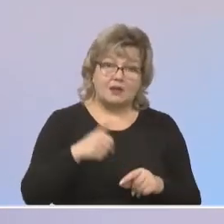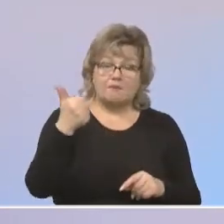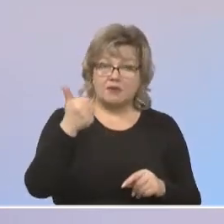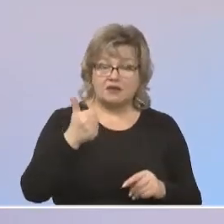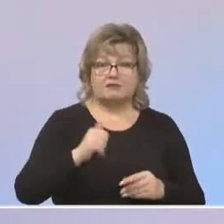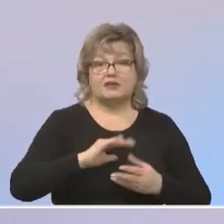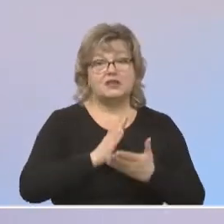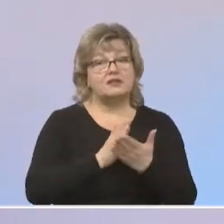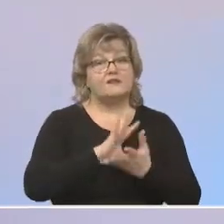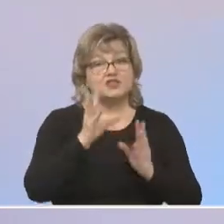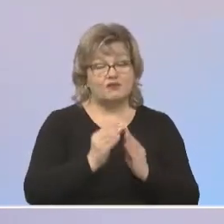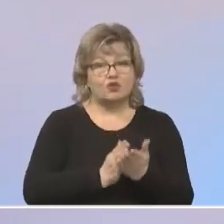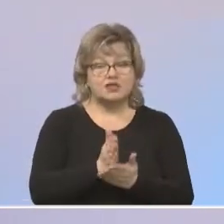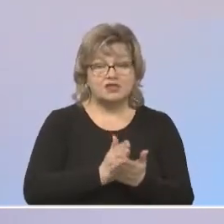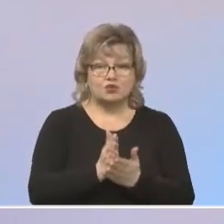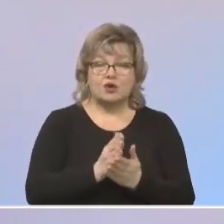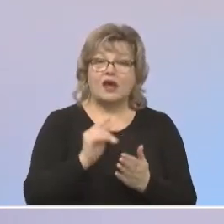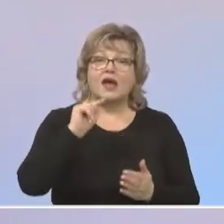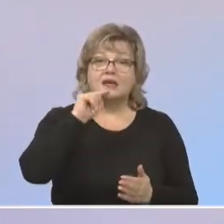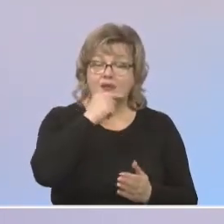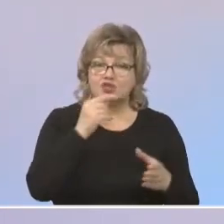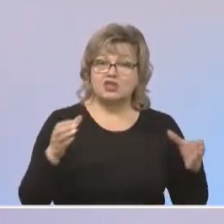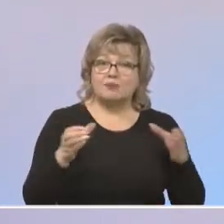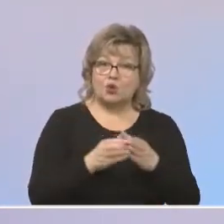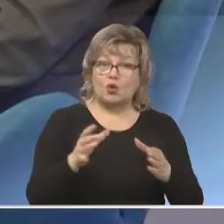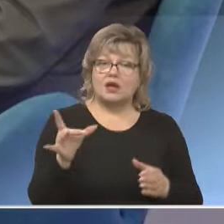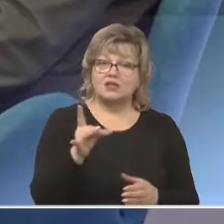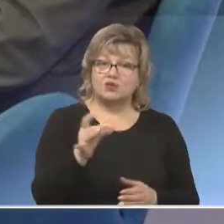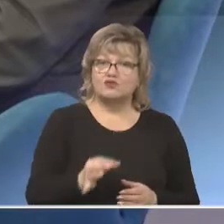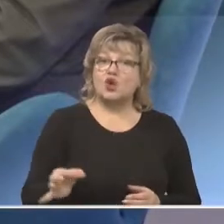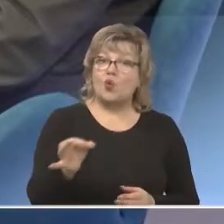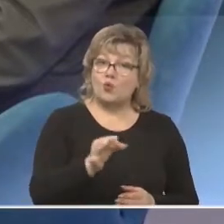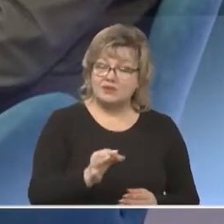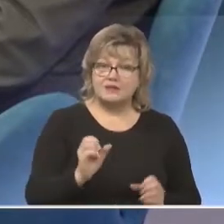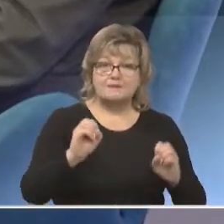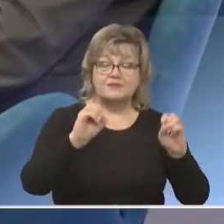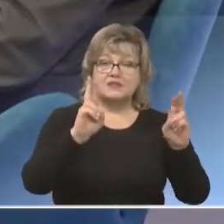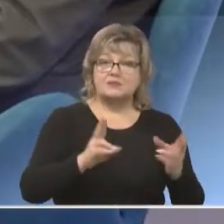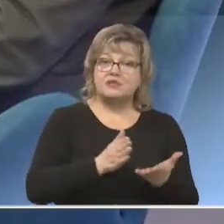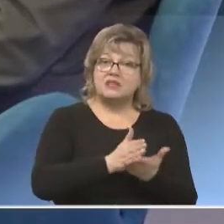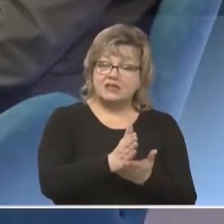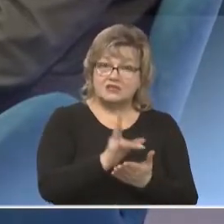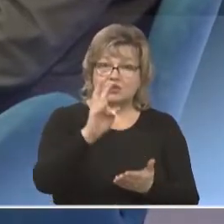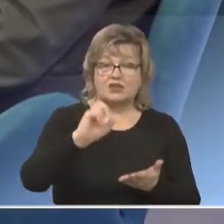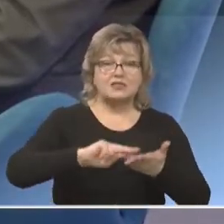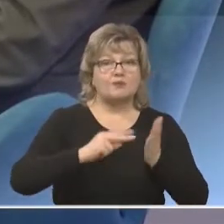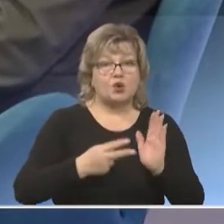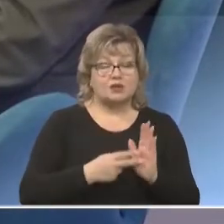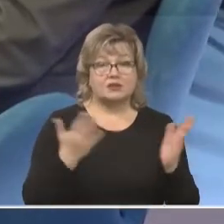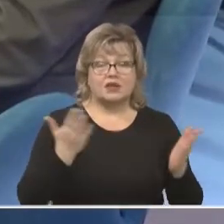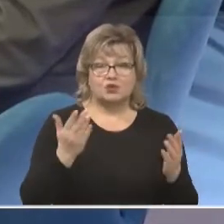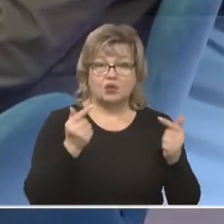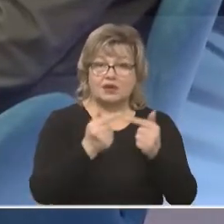заслуга экономического блока правительства Ростовской области. Специализированный национальный проект, который